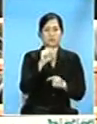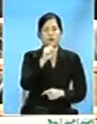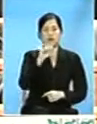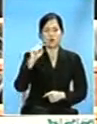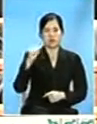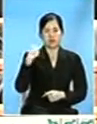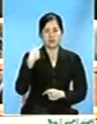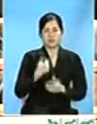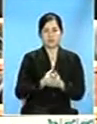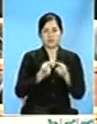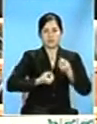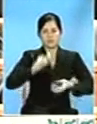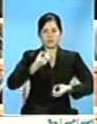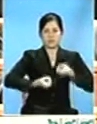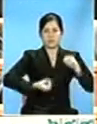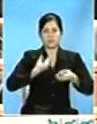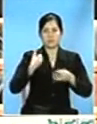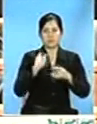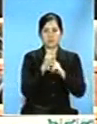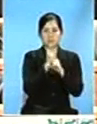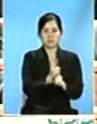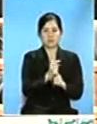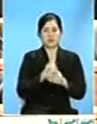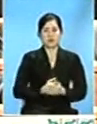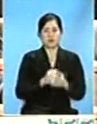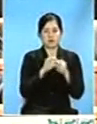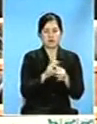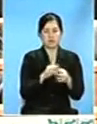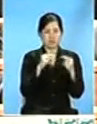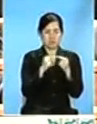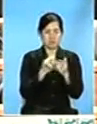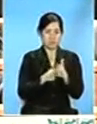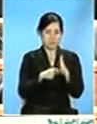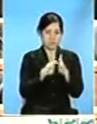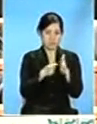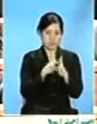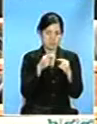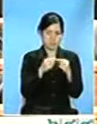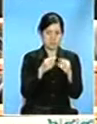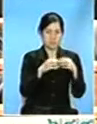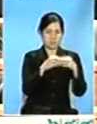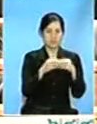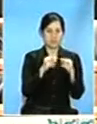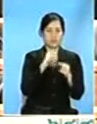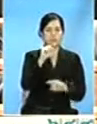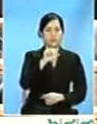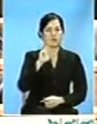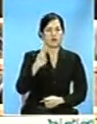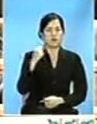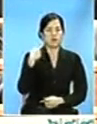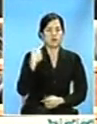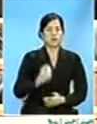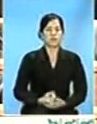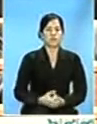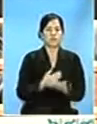จะสะท้อนของที่มาของสว.นะครับอีกประเด็นหนึ่งนะครับท่านประธานเพิ่งนึกขึ้น